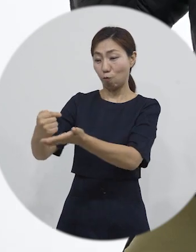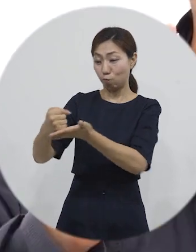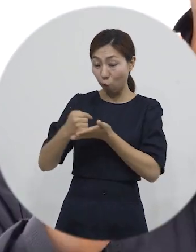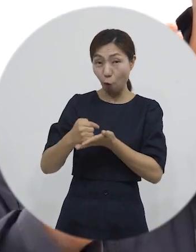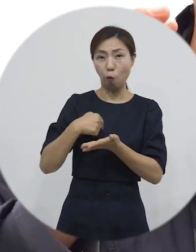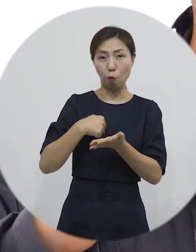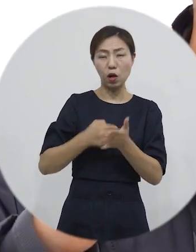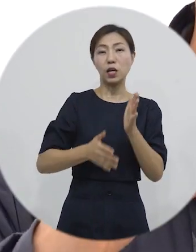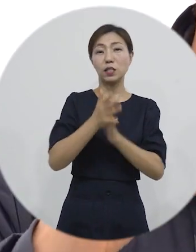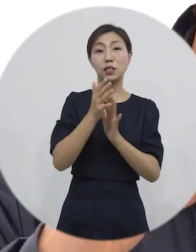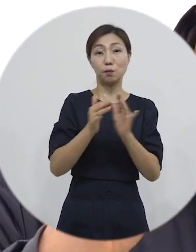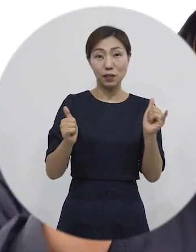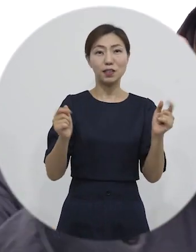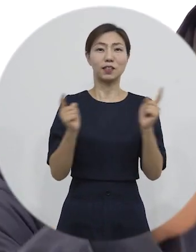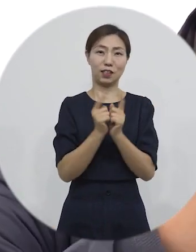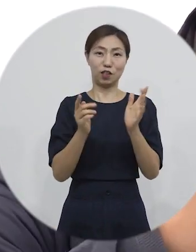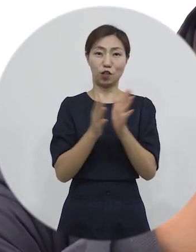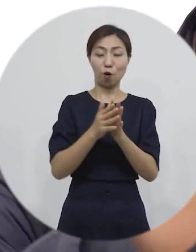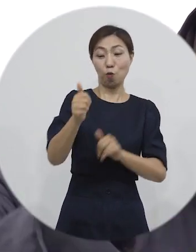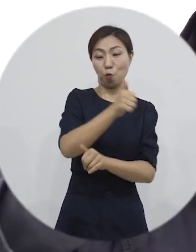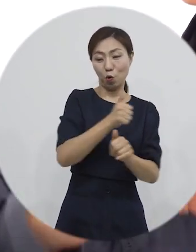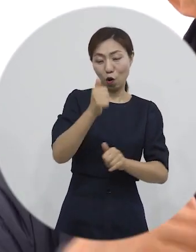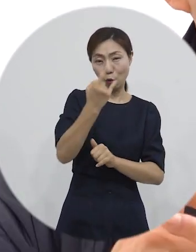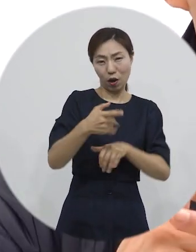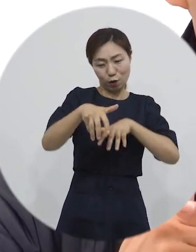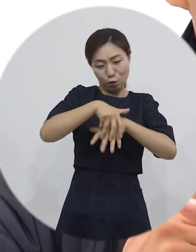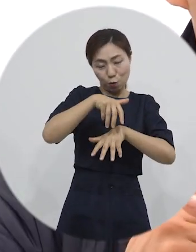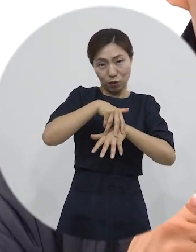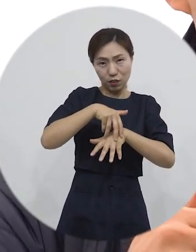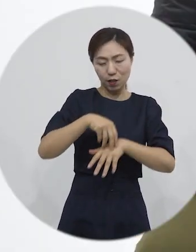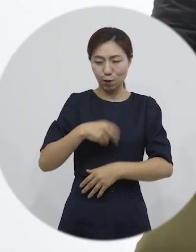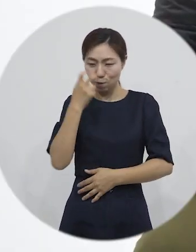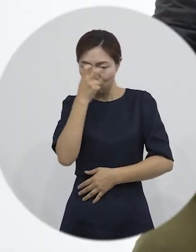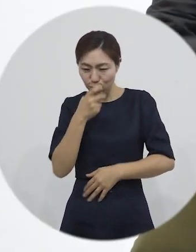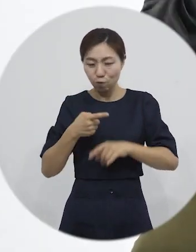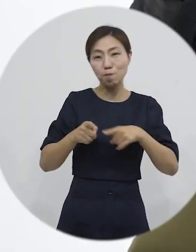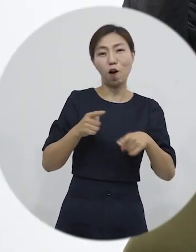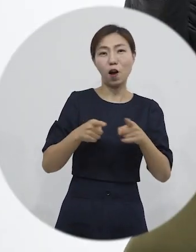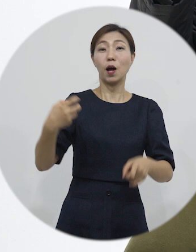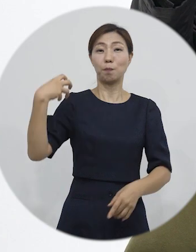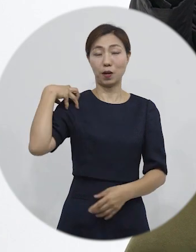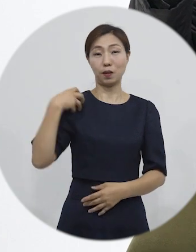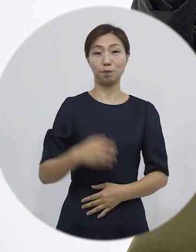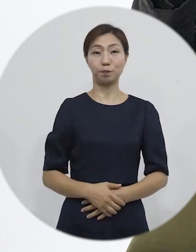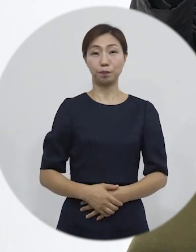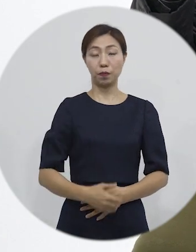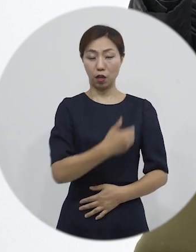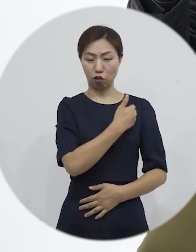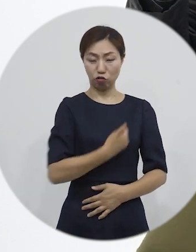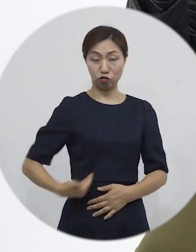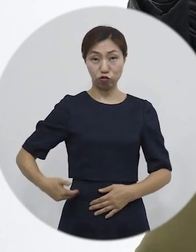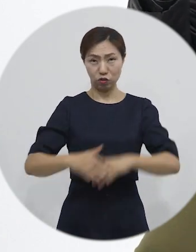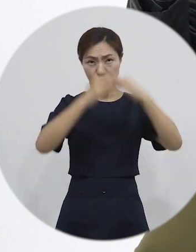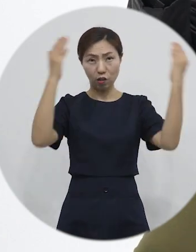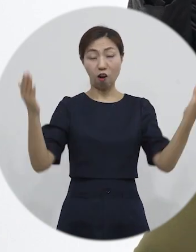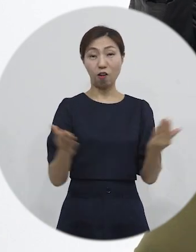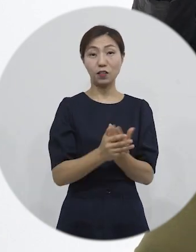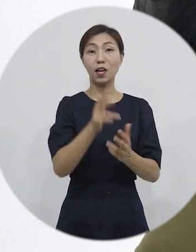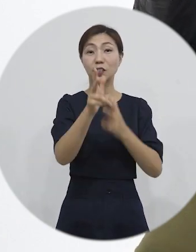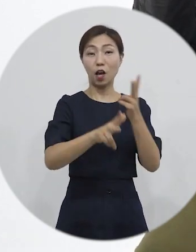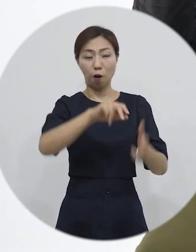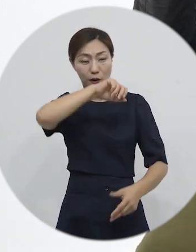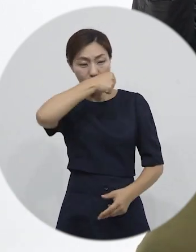있는 주민참여예산위원회가 심사를 해서 선정을 하는 것이죠. 구 전체 재정을 검토하는 방식은요,